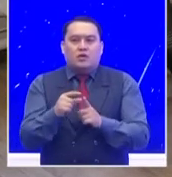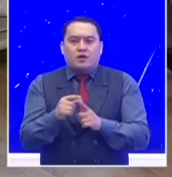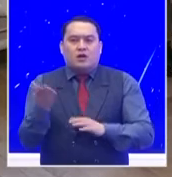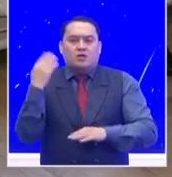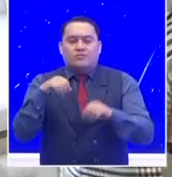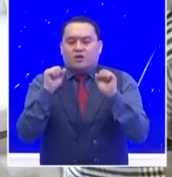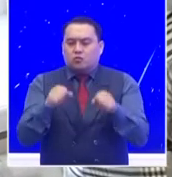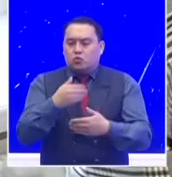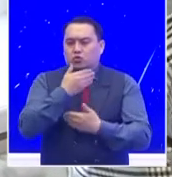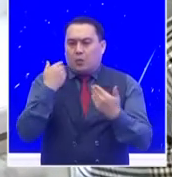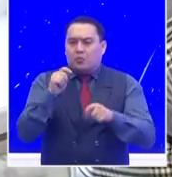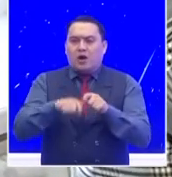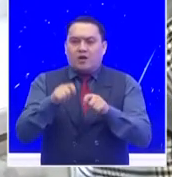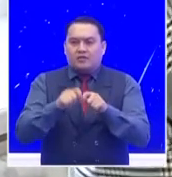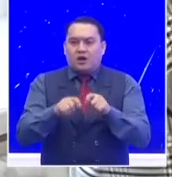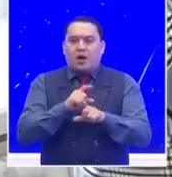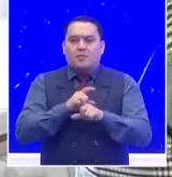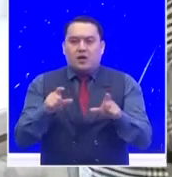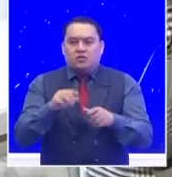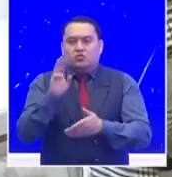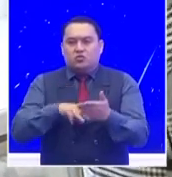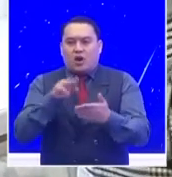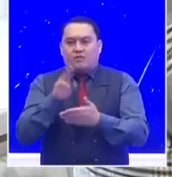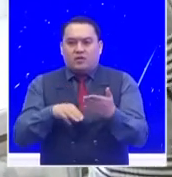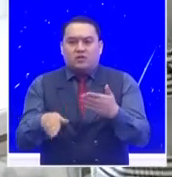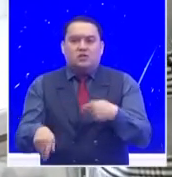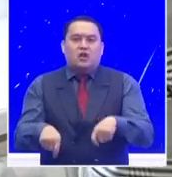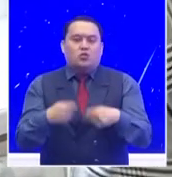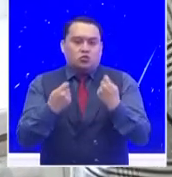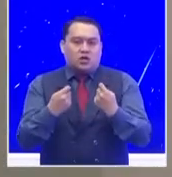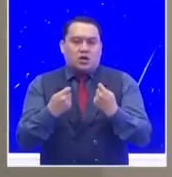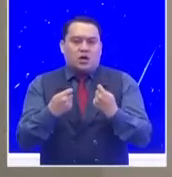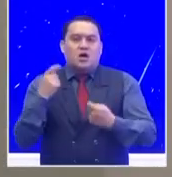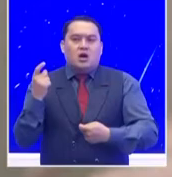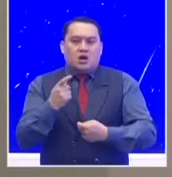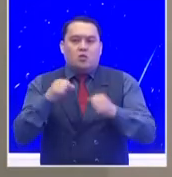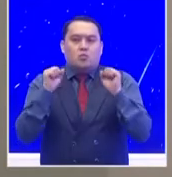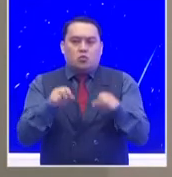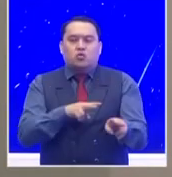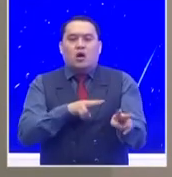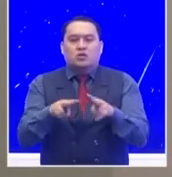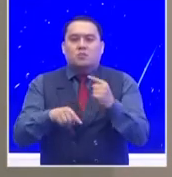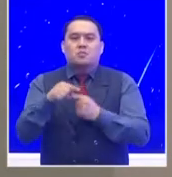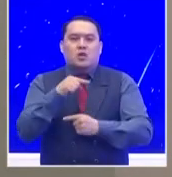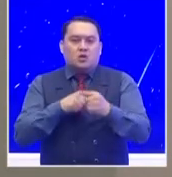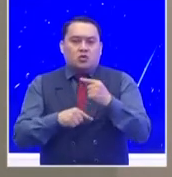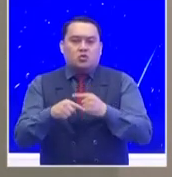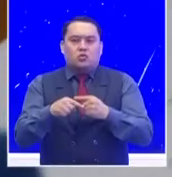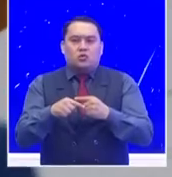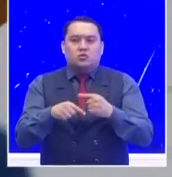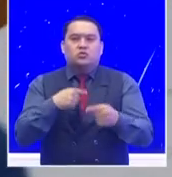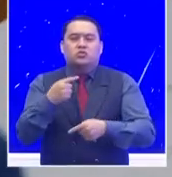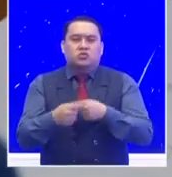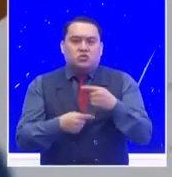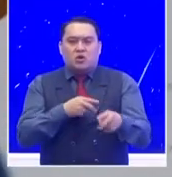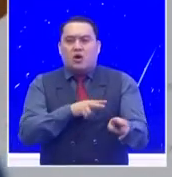нет возможности проверять каждый второй объект и штрафовать за правонарушение. Однако экологи могут контролировать бизнесменов другим путем, через